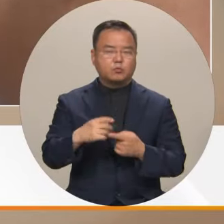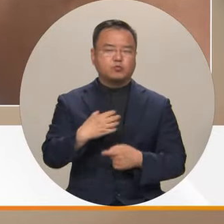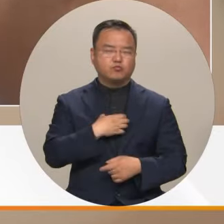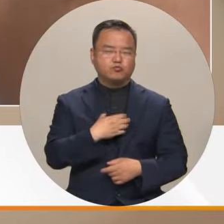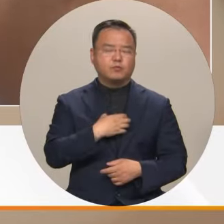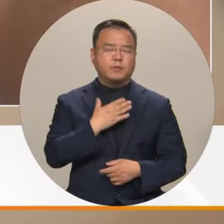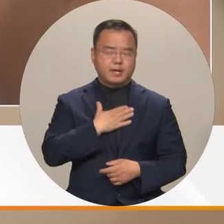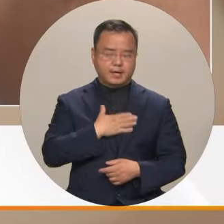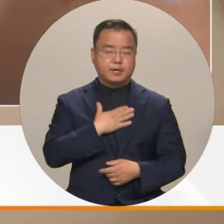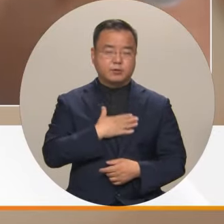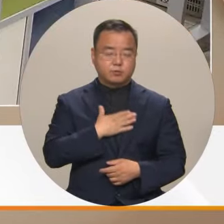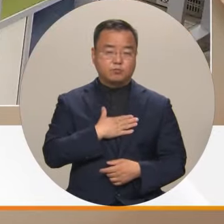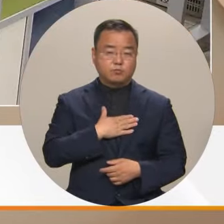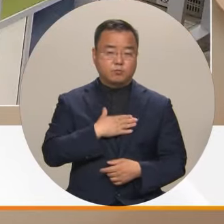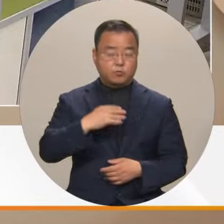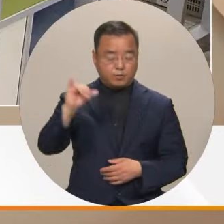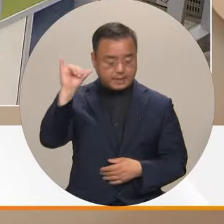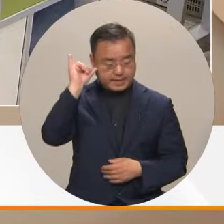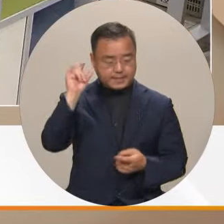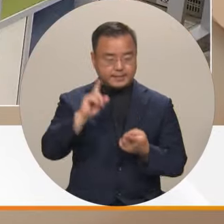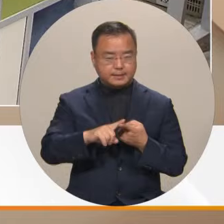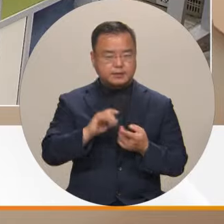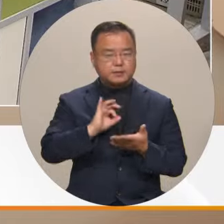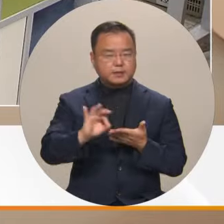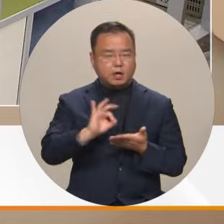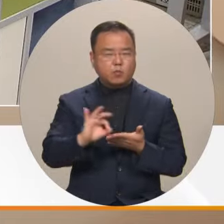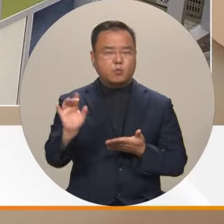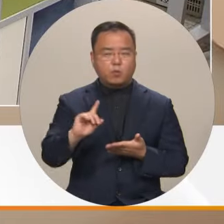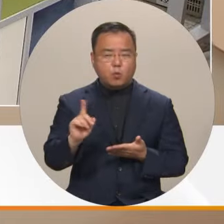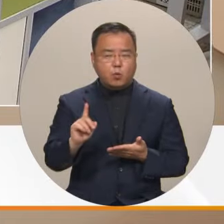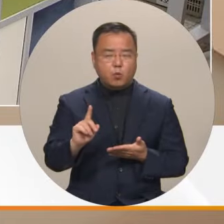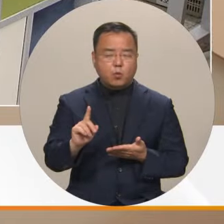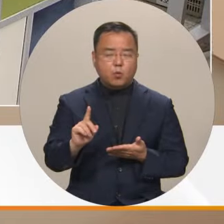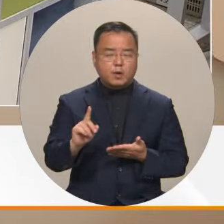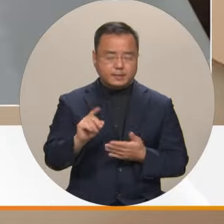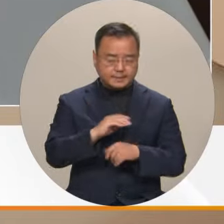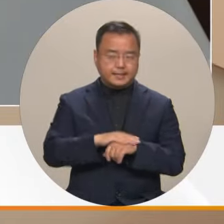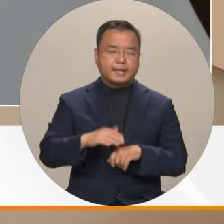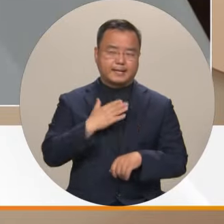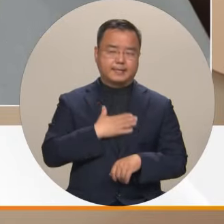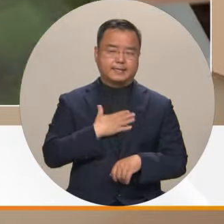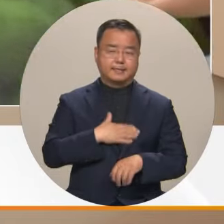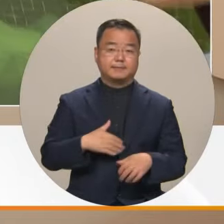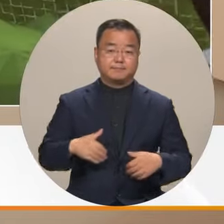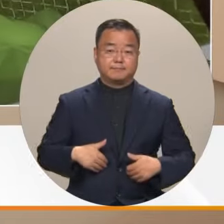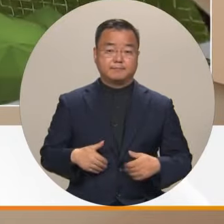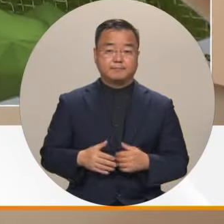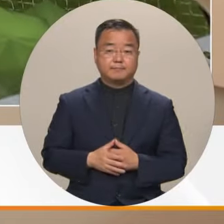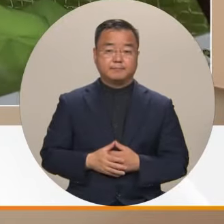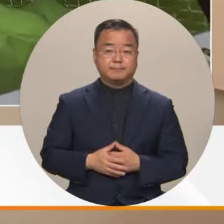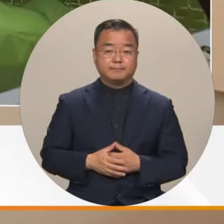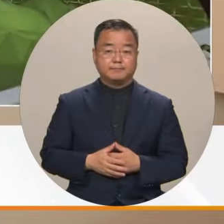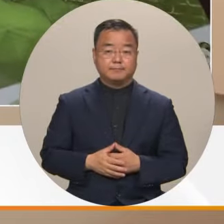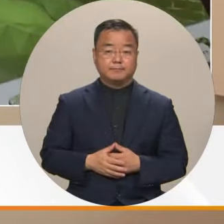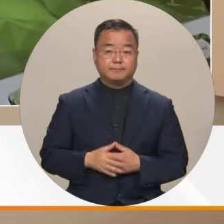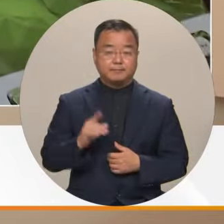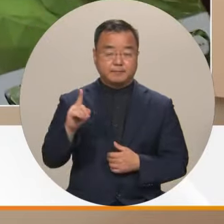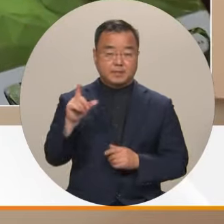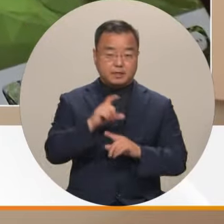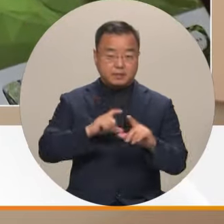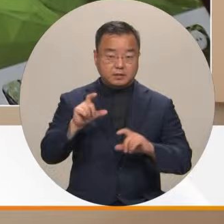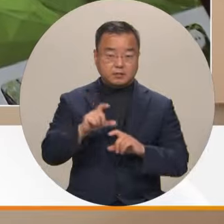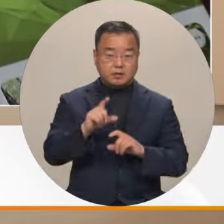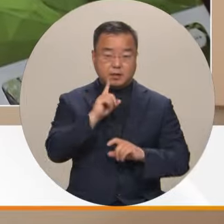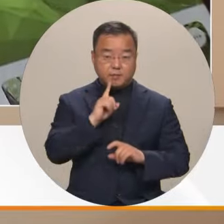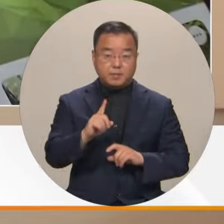받고 또 AI 어떻게 써야 될지에 대해서 자신도 알아야 되고요 그리고 이제 어 또 하나 꼭 강조하고 싶은